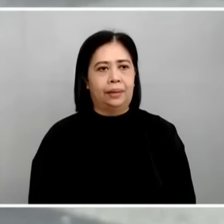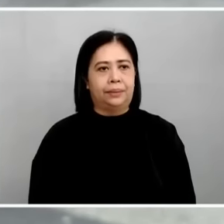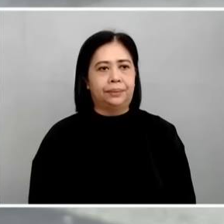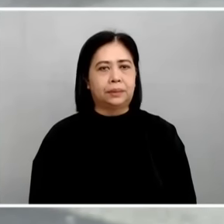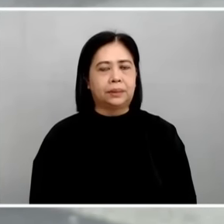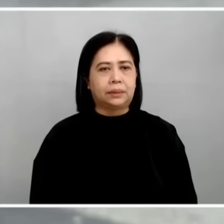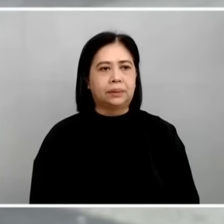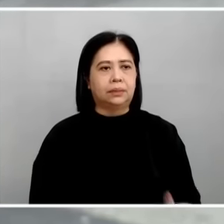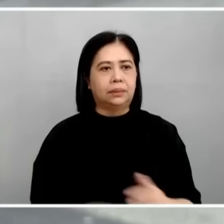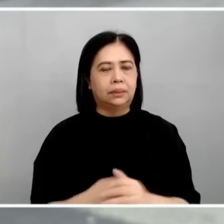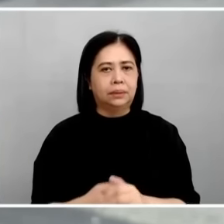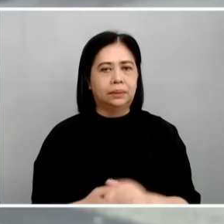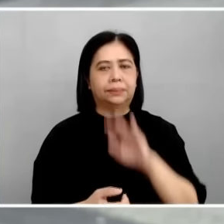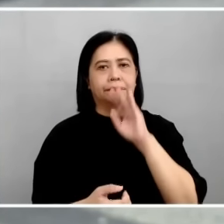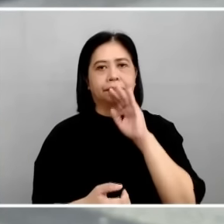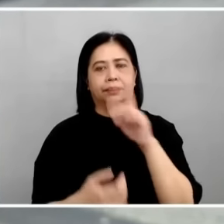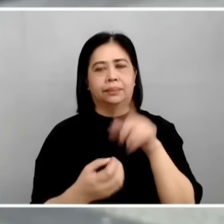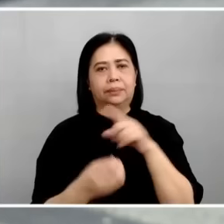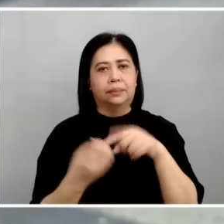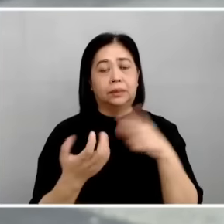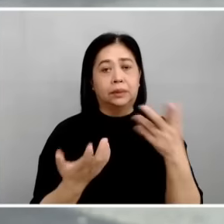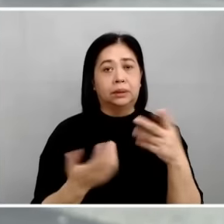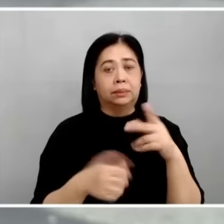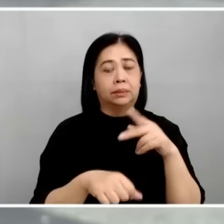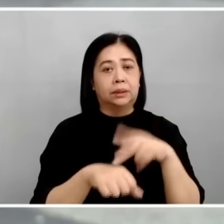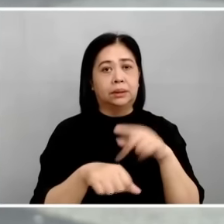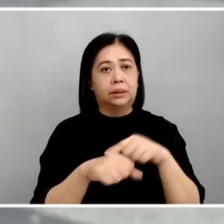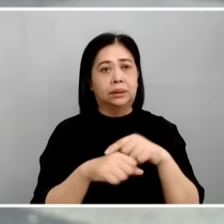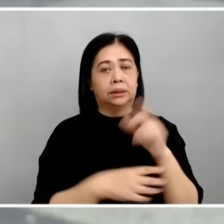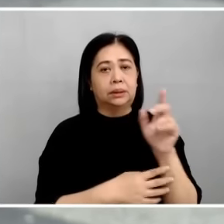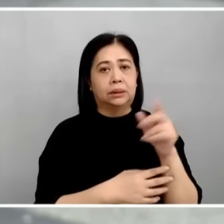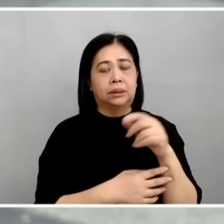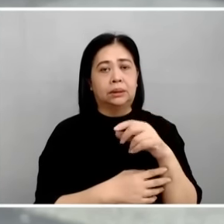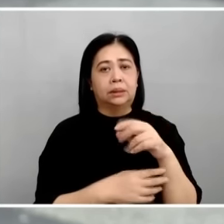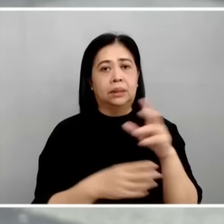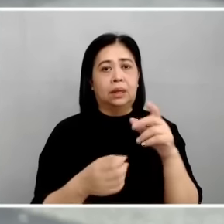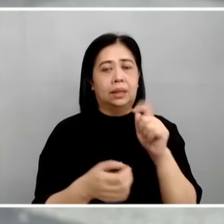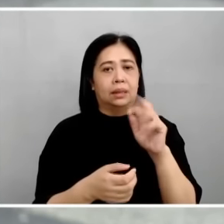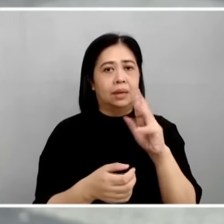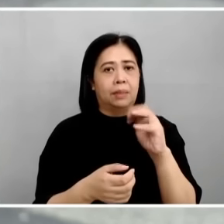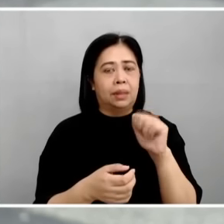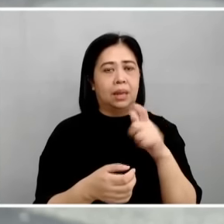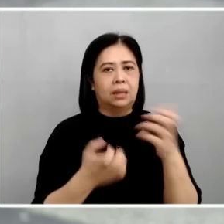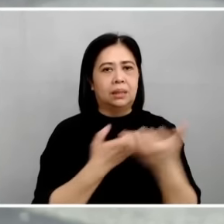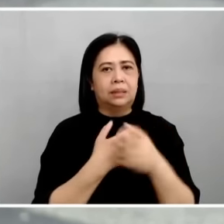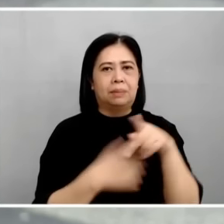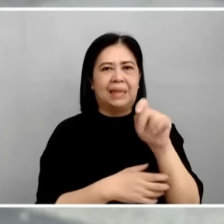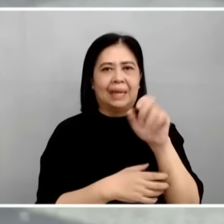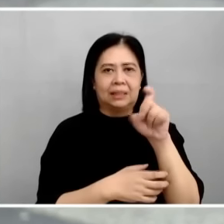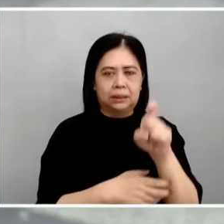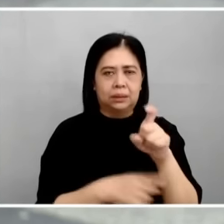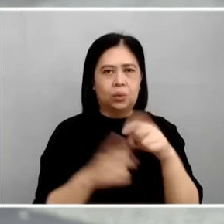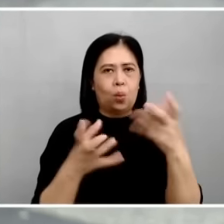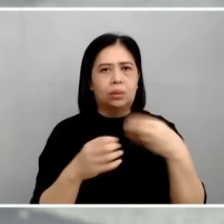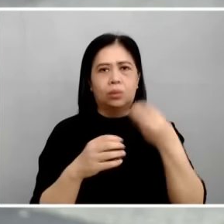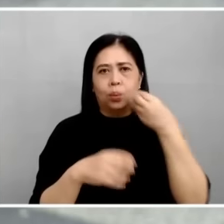Napurnada ang biyahe sa Paranaque Integrated Terminal Exchange ng ilang pasahero na gusto makaalis ng Metro Manila